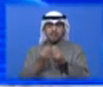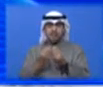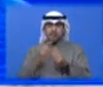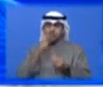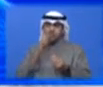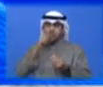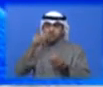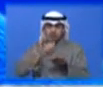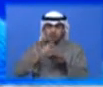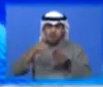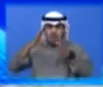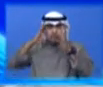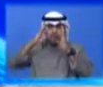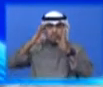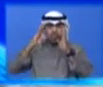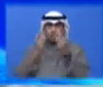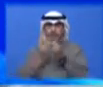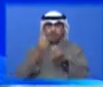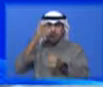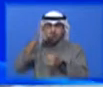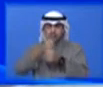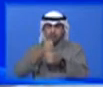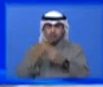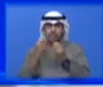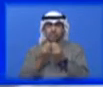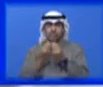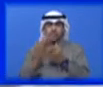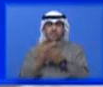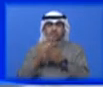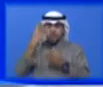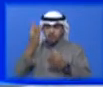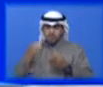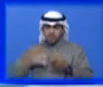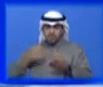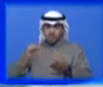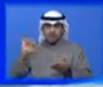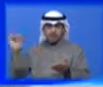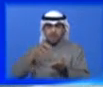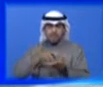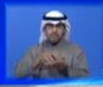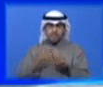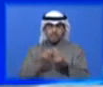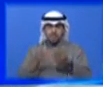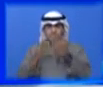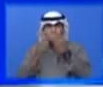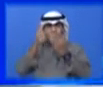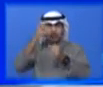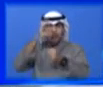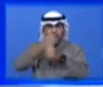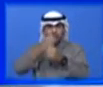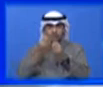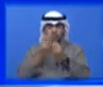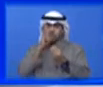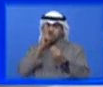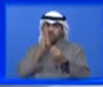عبر فيها سموه رعاه الله عن خالص تهانيه بمناسبة العيد الوطني لبلاده، متمنيا لجلالته موفور